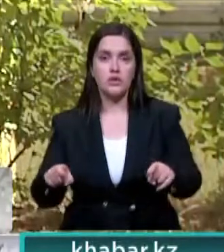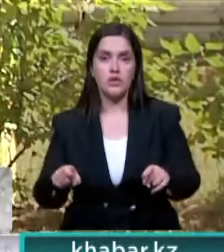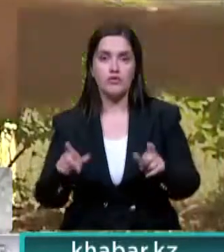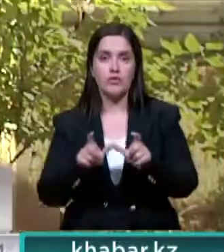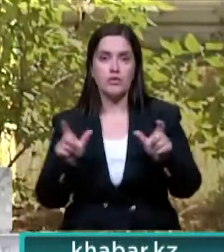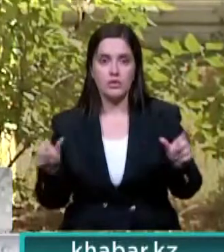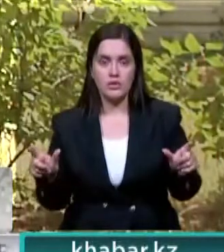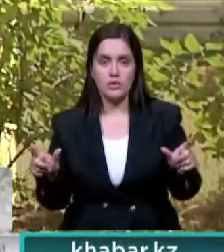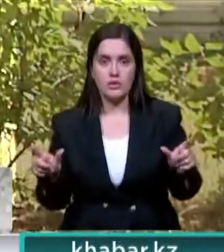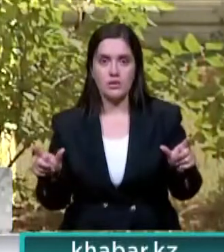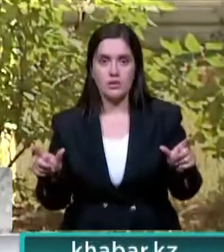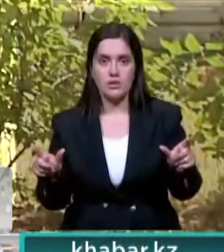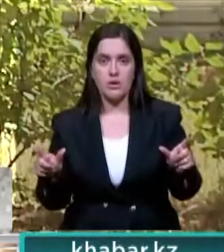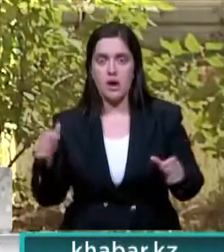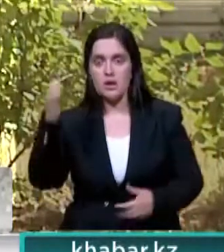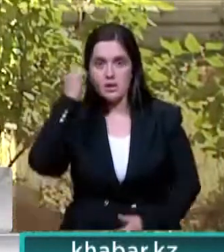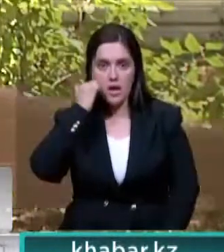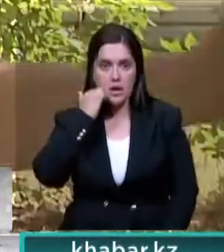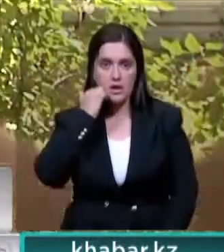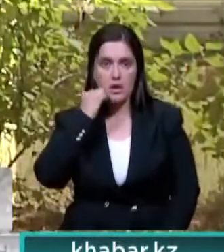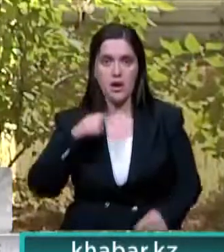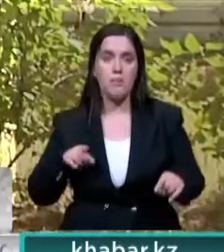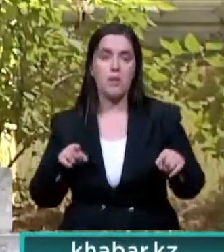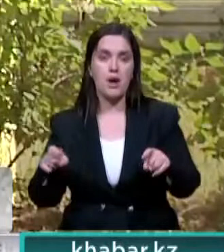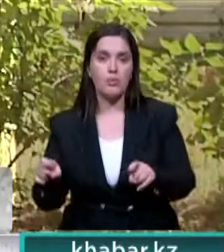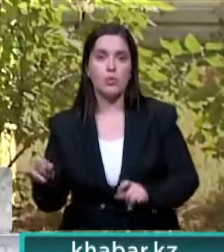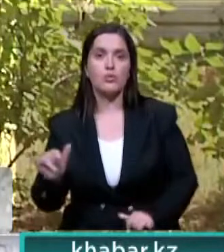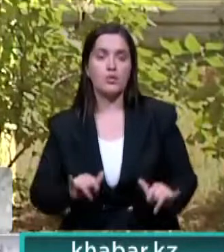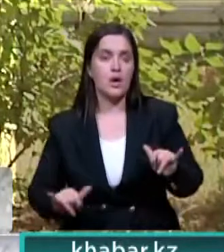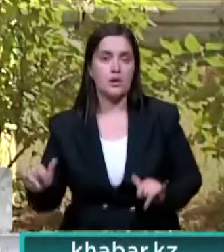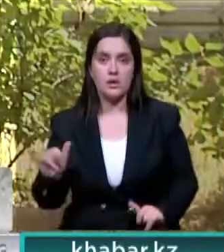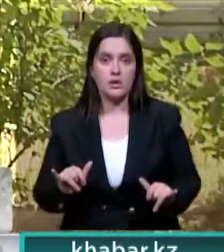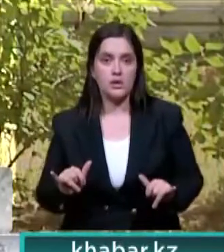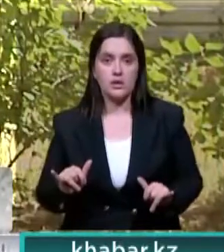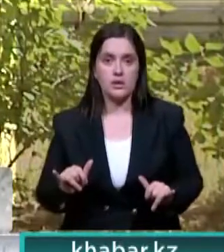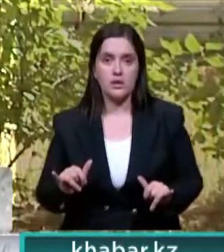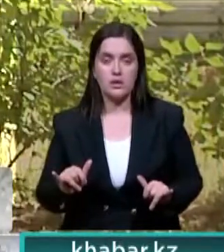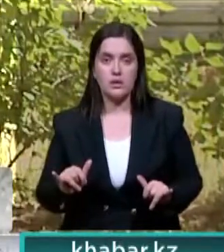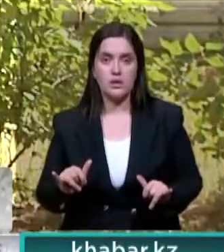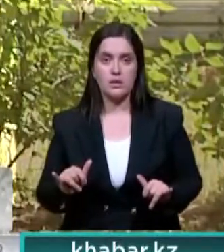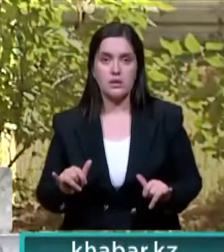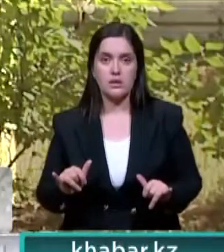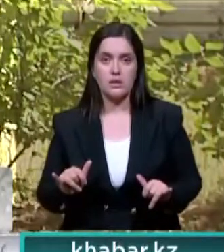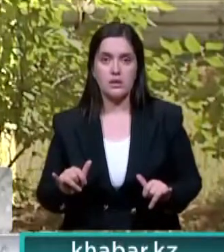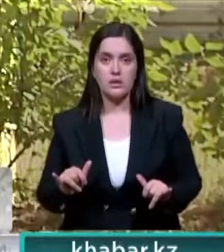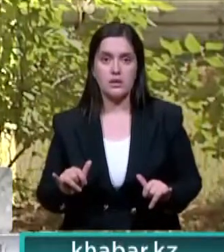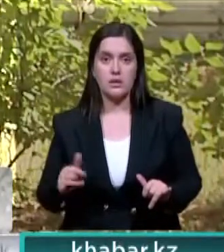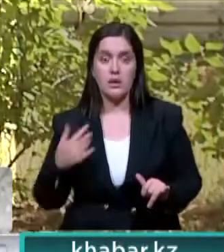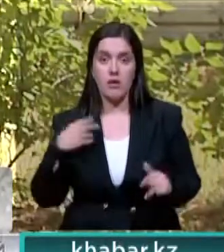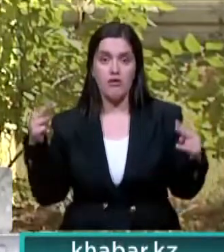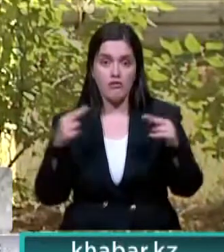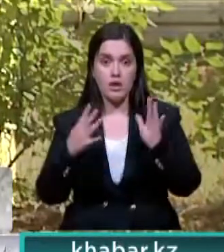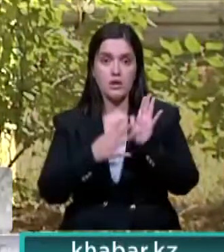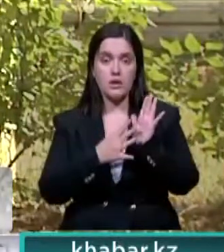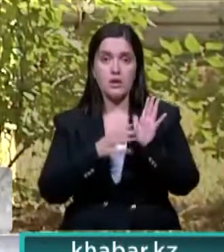школу. Как наши старики побегут куда-то? Каким образом? Я свидетель 9-бального